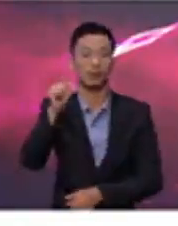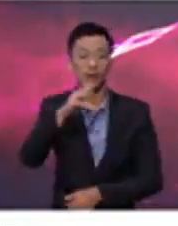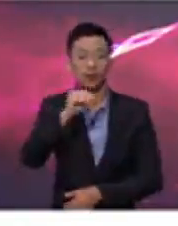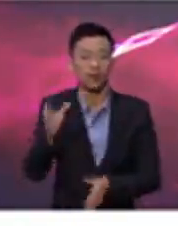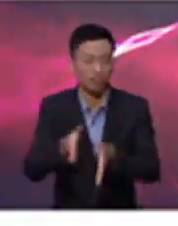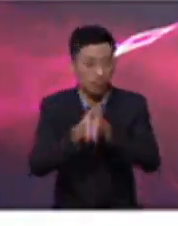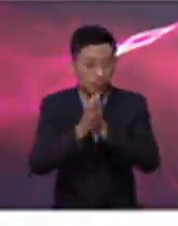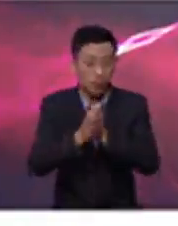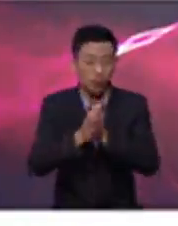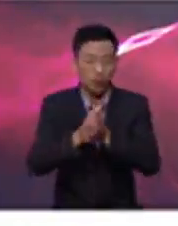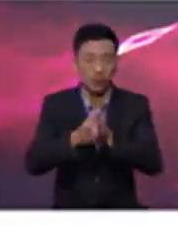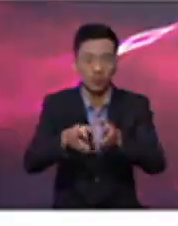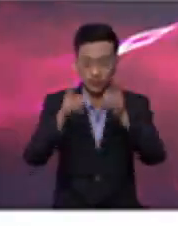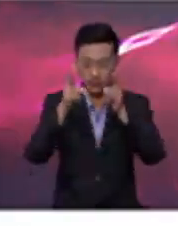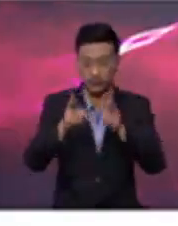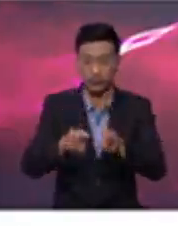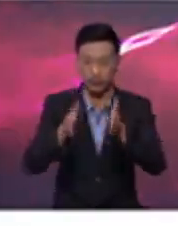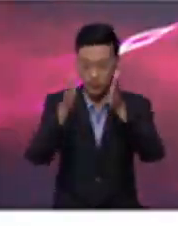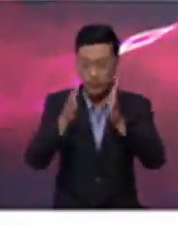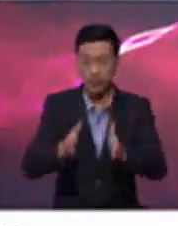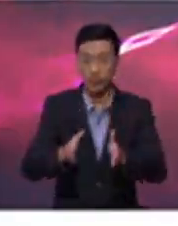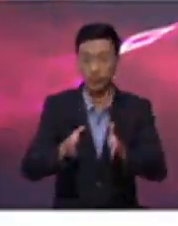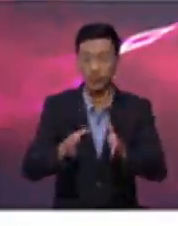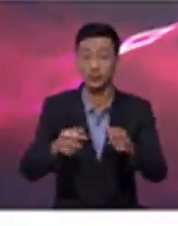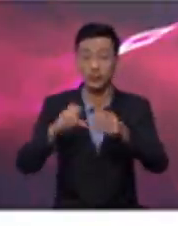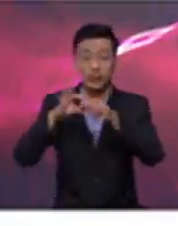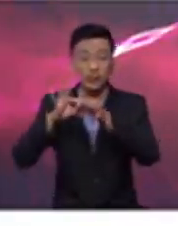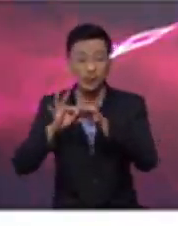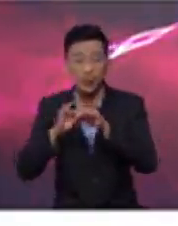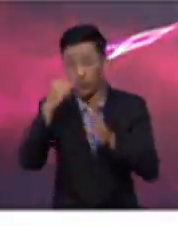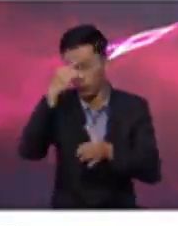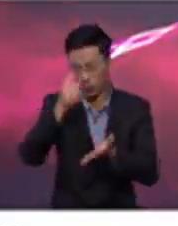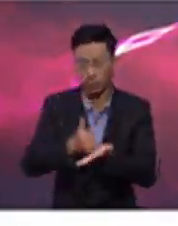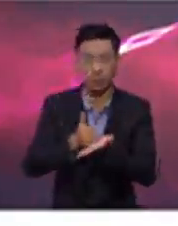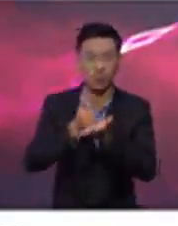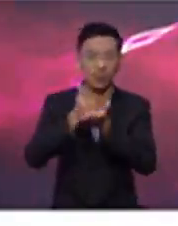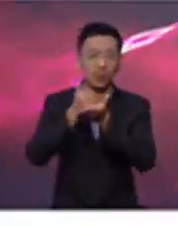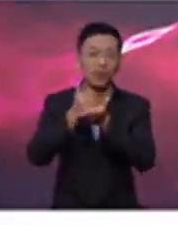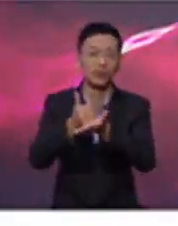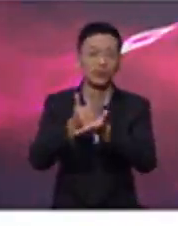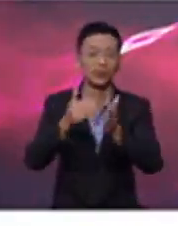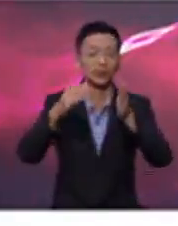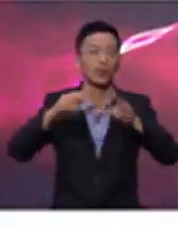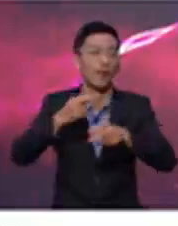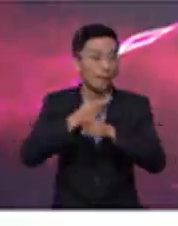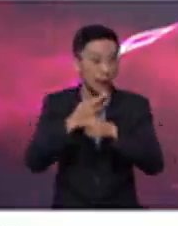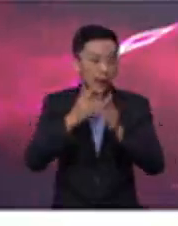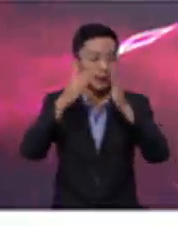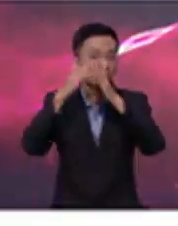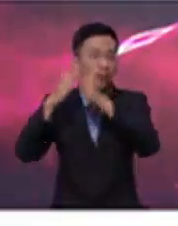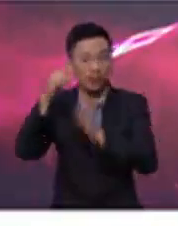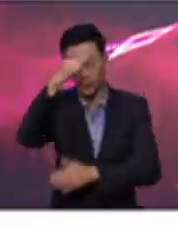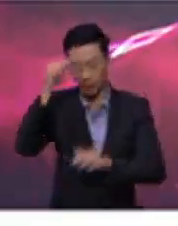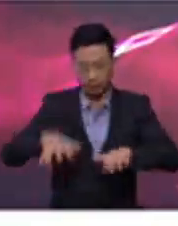berwajib dapat mencari sumber bagi membantu membaik pulih rumah penduduk yang mengalami kerosakan akibat banjir yang berlaku pada